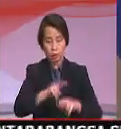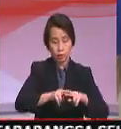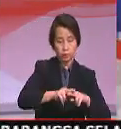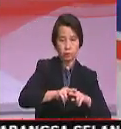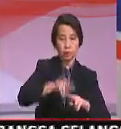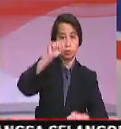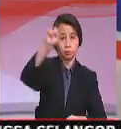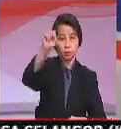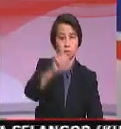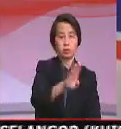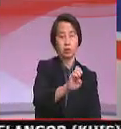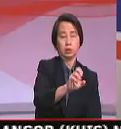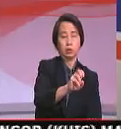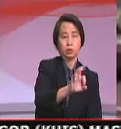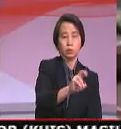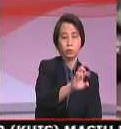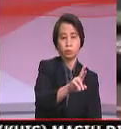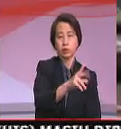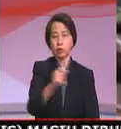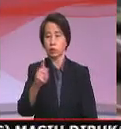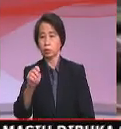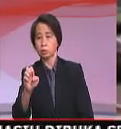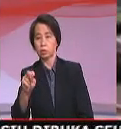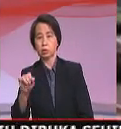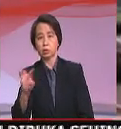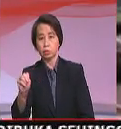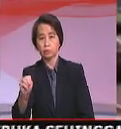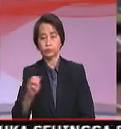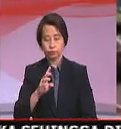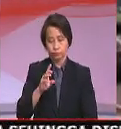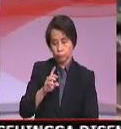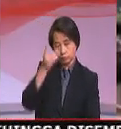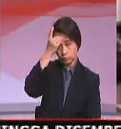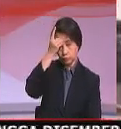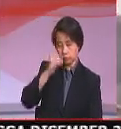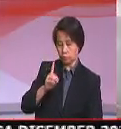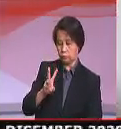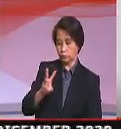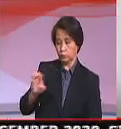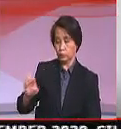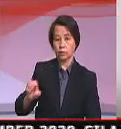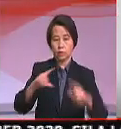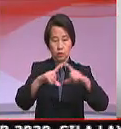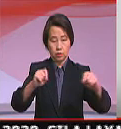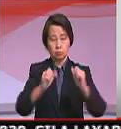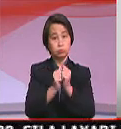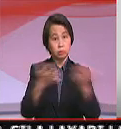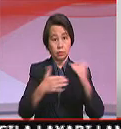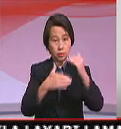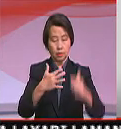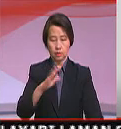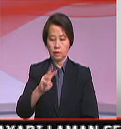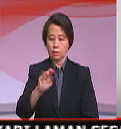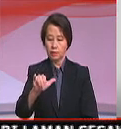jajaran Puf tenum Selain itu menurut Datuk Seri Dr Wi pelaksanaan insentif pas bulanan tanpa had my 30